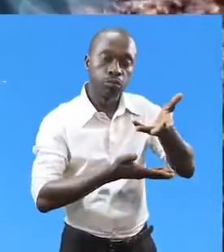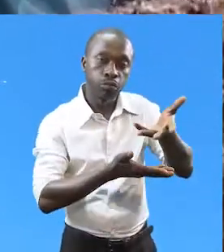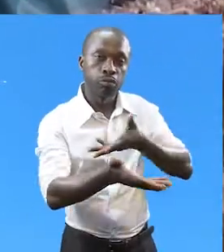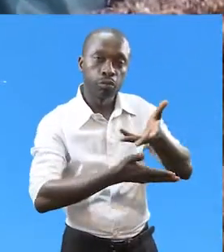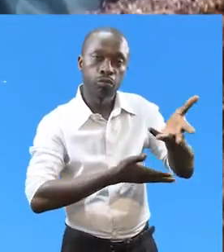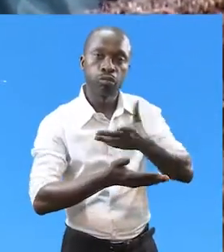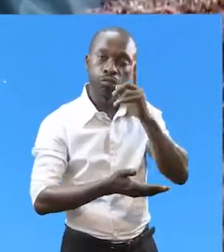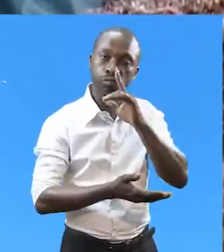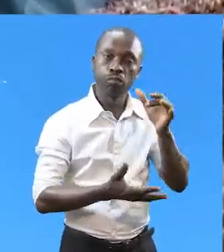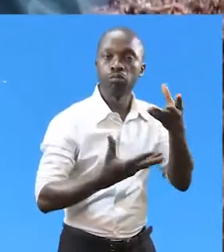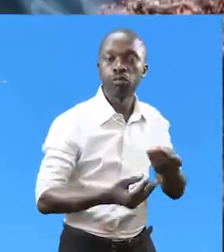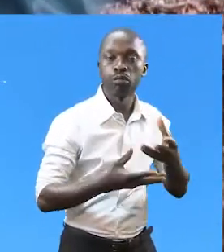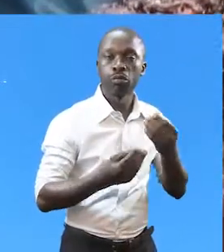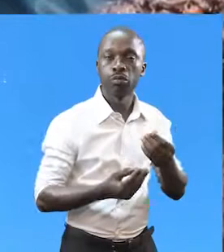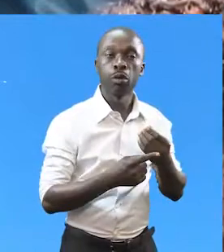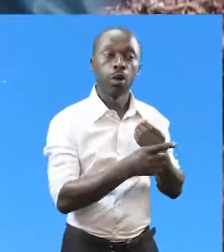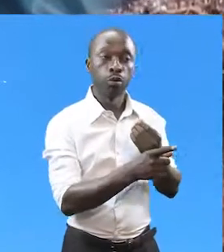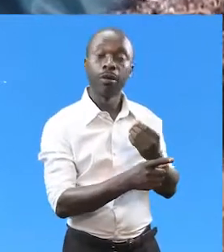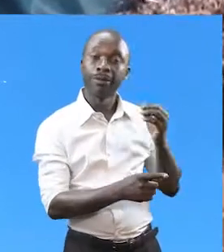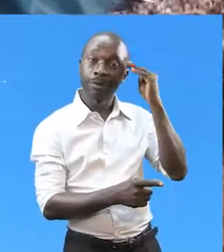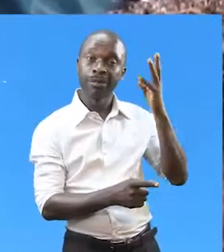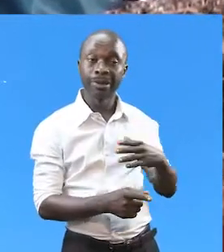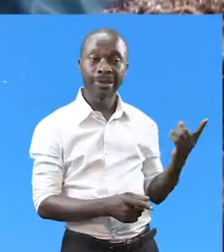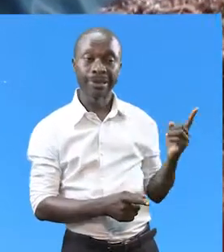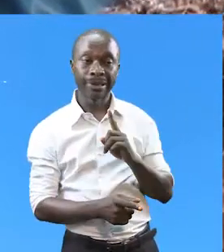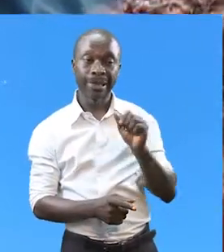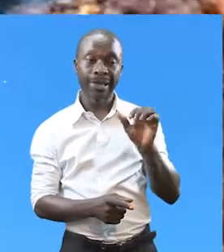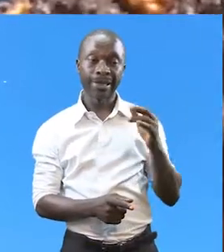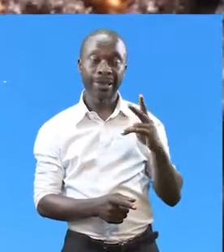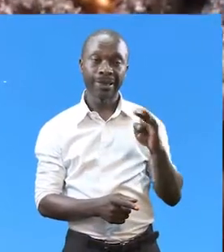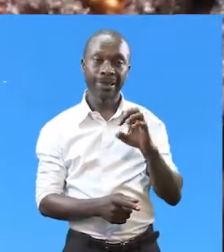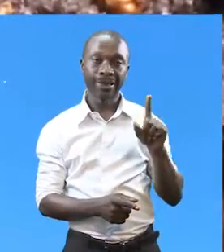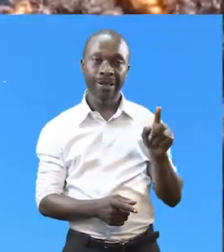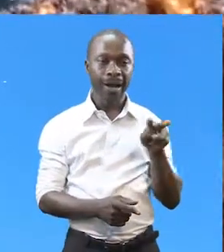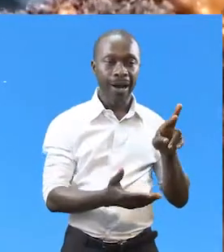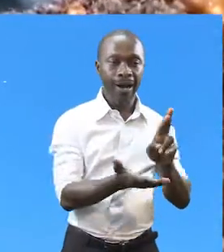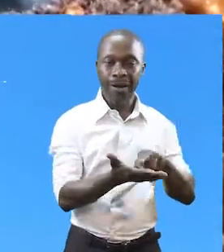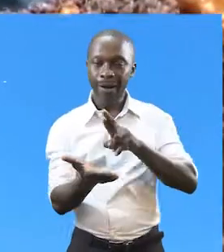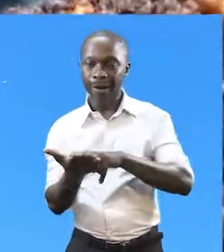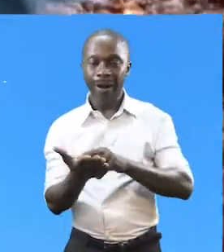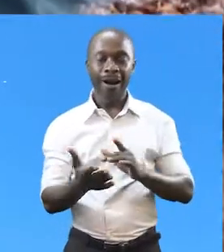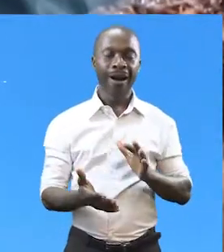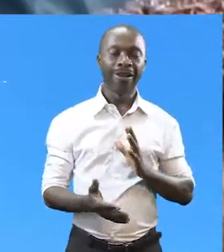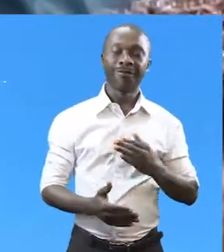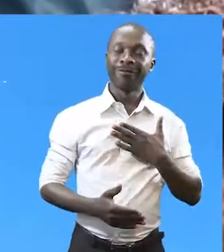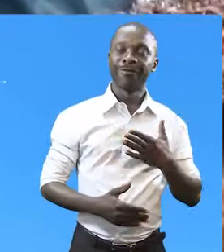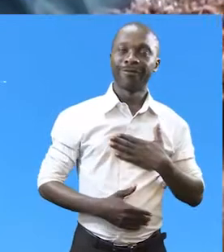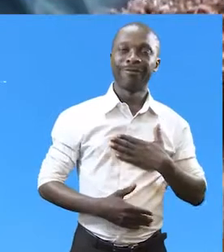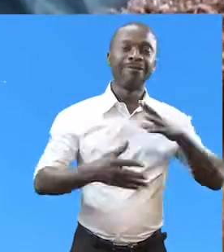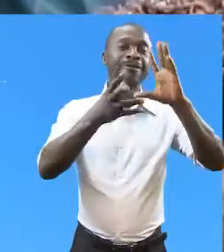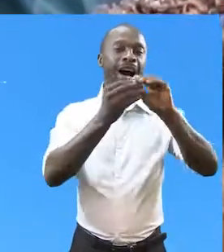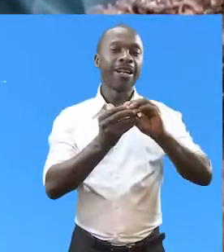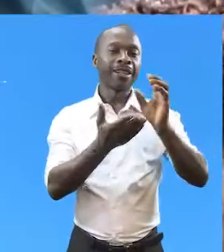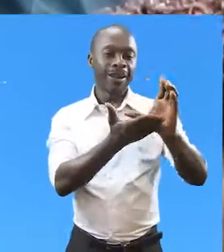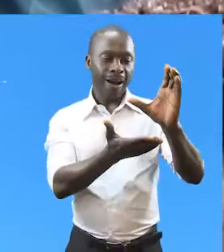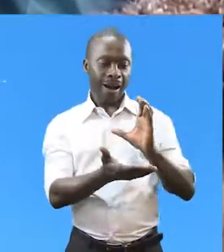ministre Achille Basilikim III s'est montré très satisfait par la signature d'un tel accord en déclarant que cet appui permettra aux PME